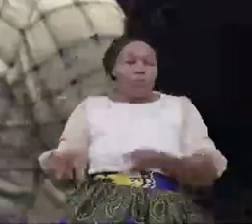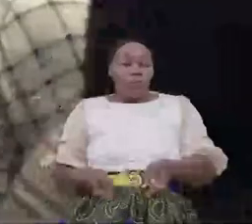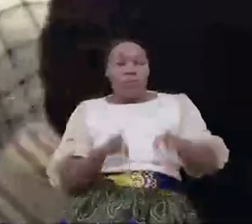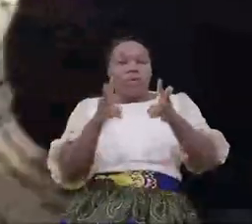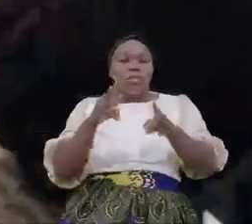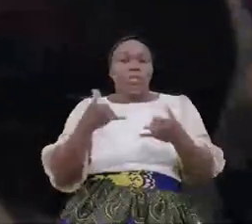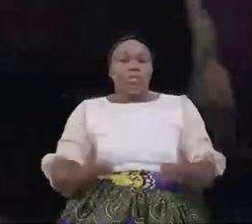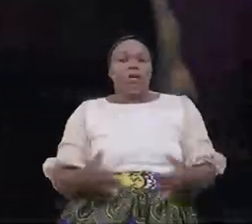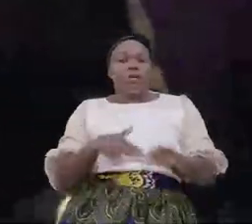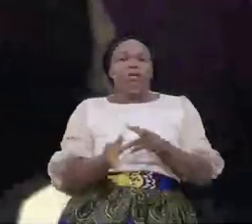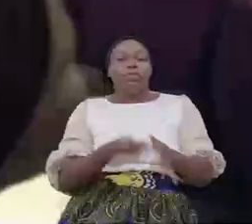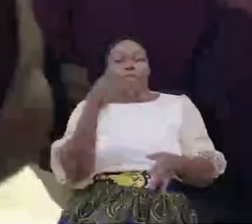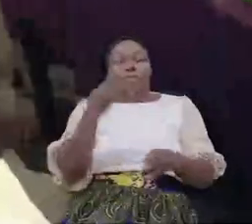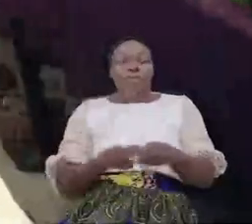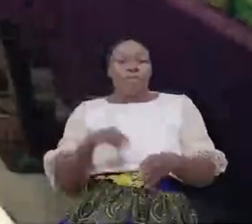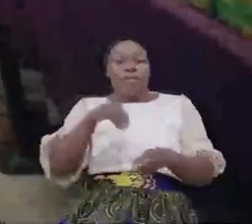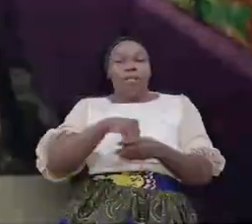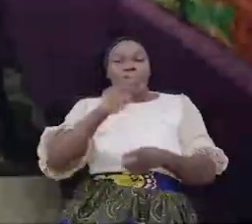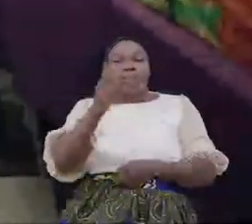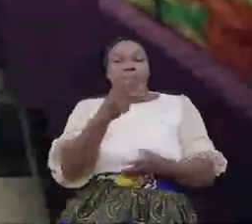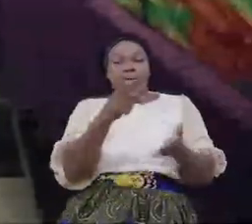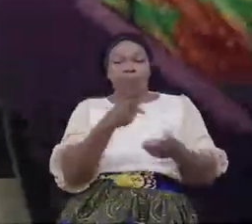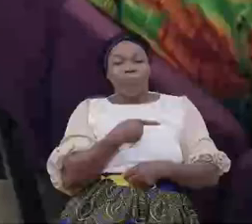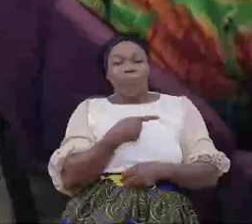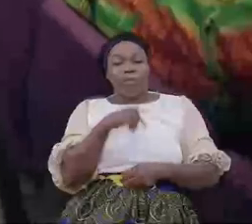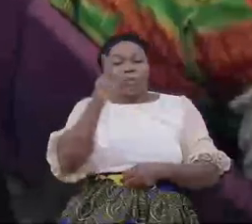vous. Voyons,